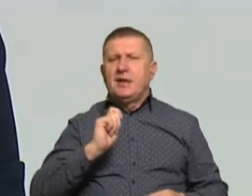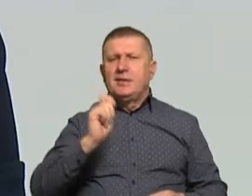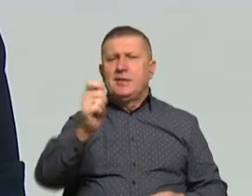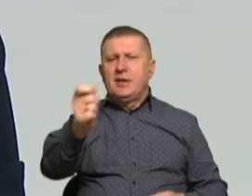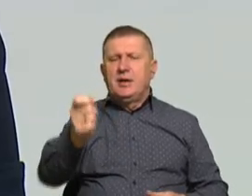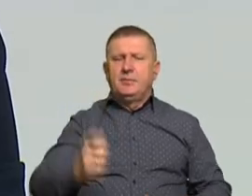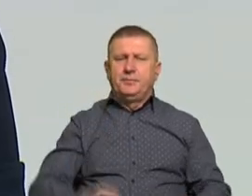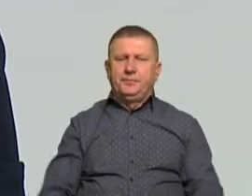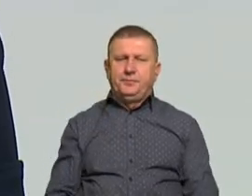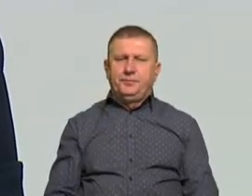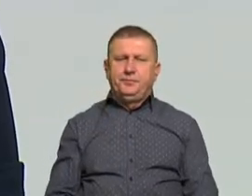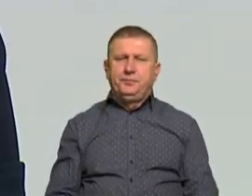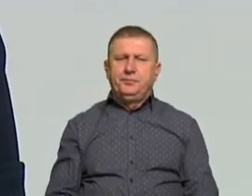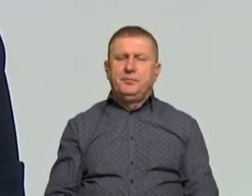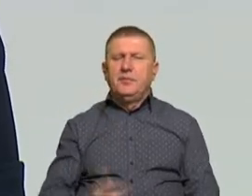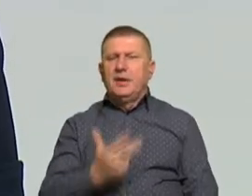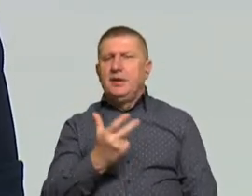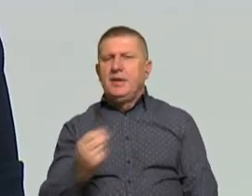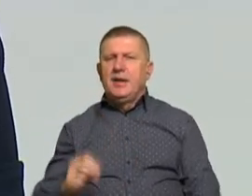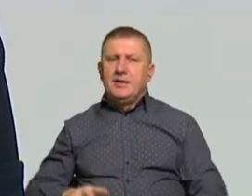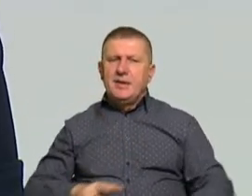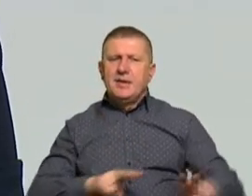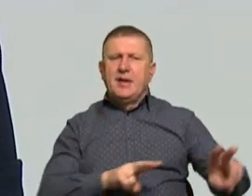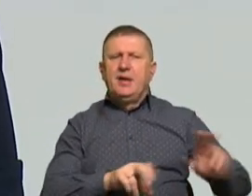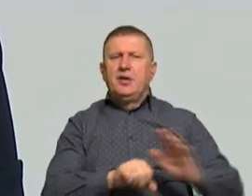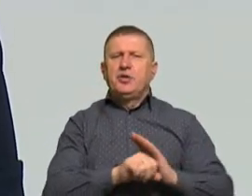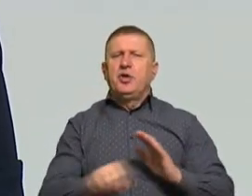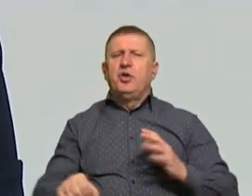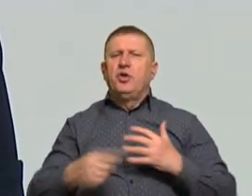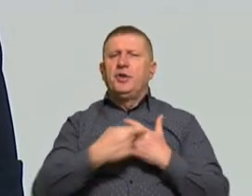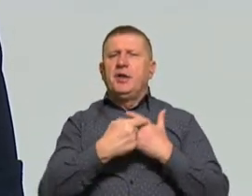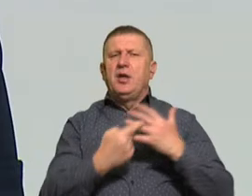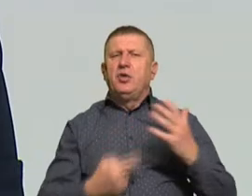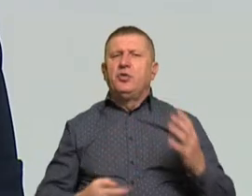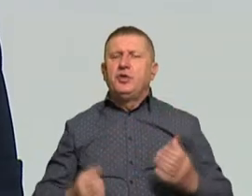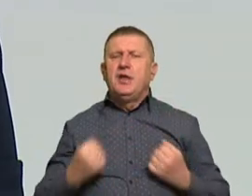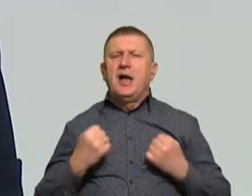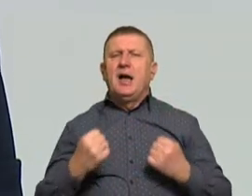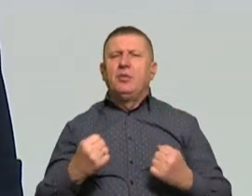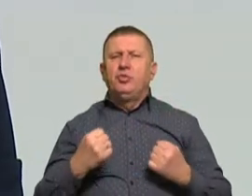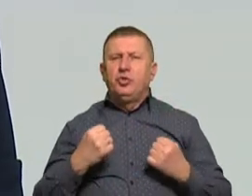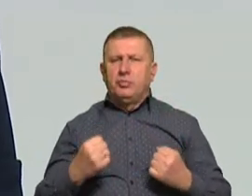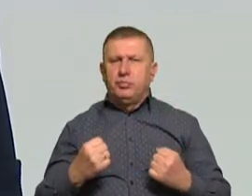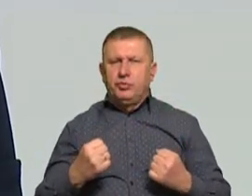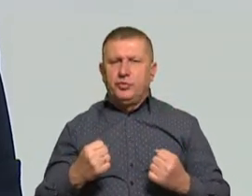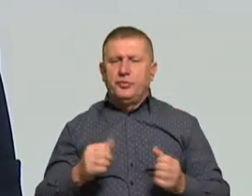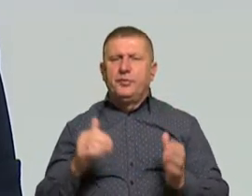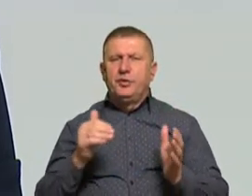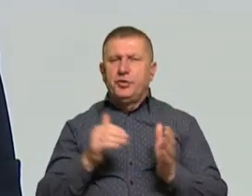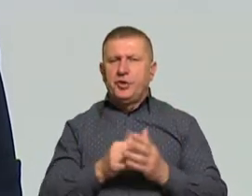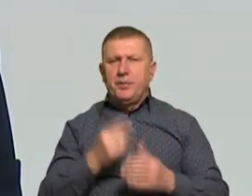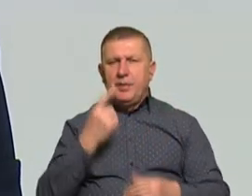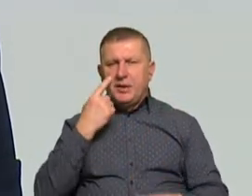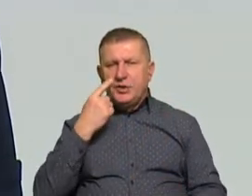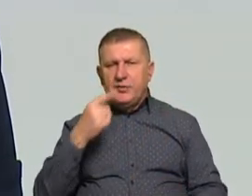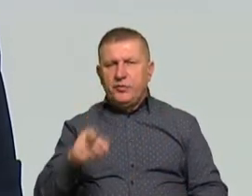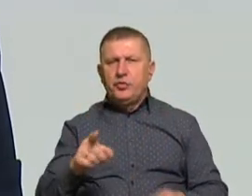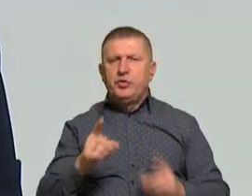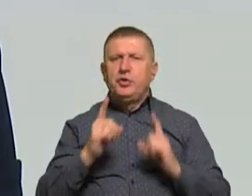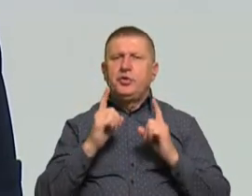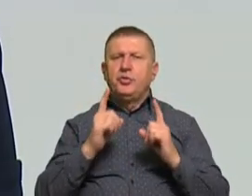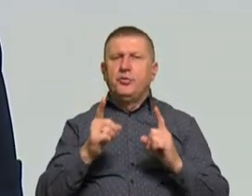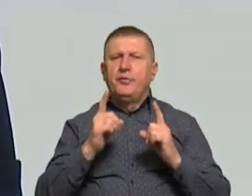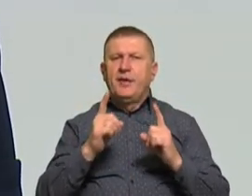chcę powiedzieć, że nie zależy od ilości autobusów kursujących po mieście. I przede wszystkim trzeba zwrócić uwagę na to,